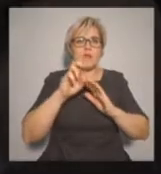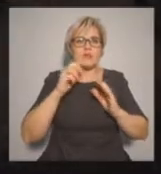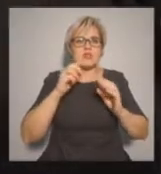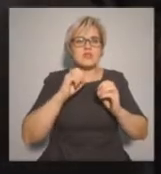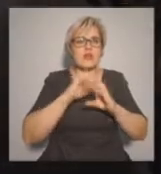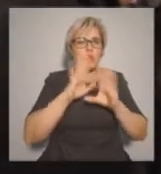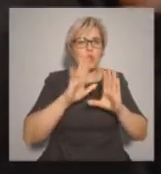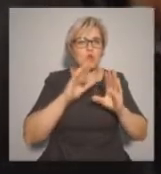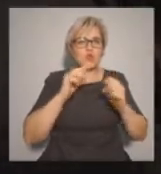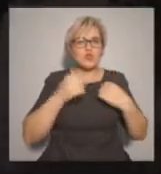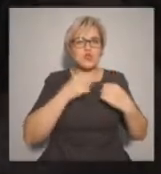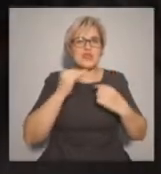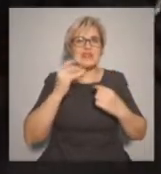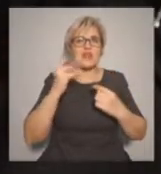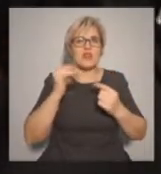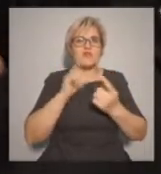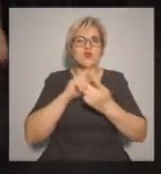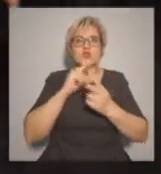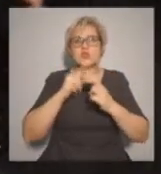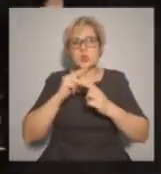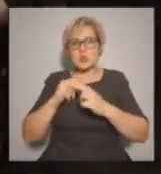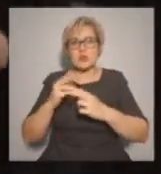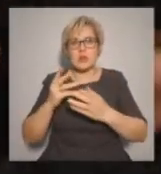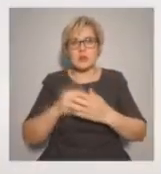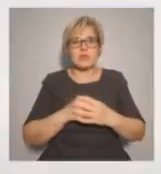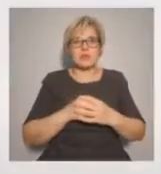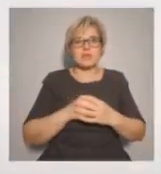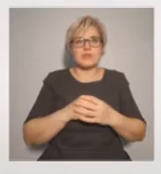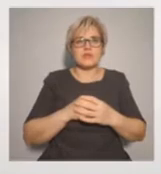подворья Пюхтицкого женского монастыря.